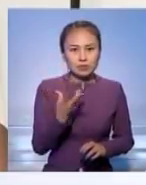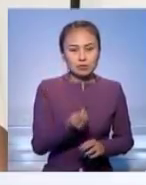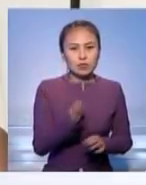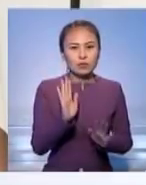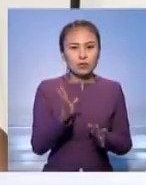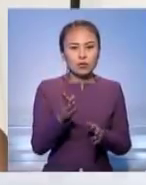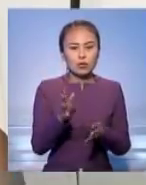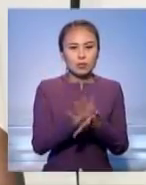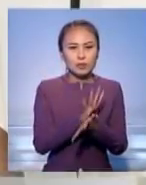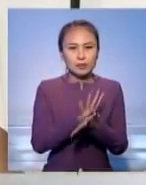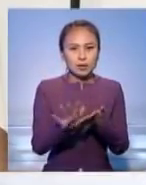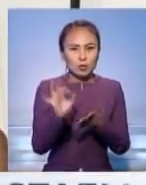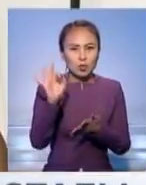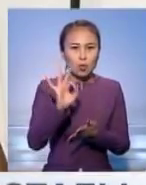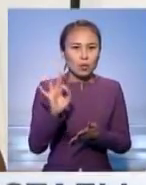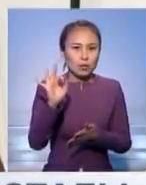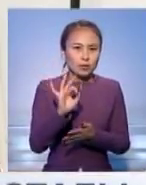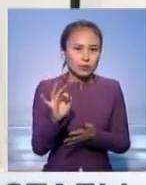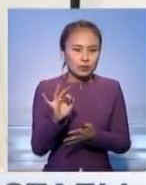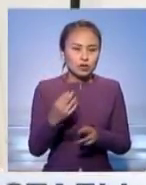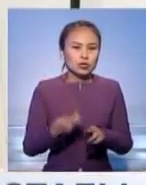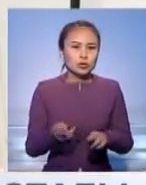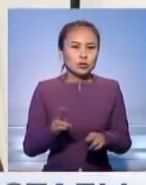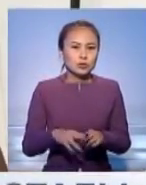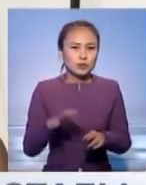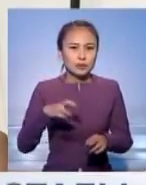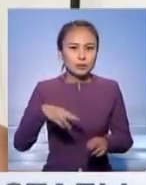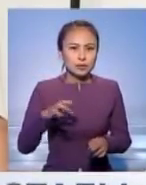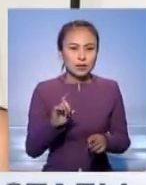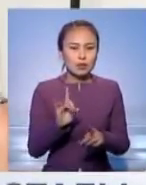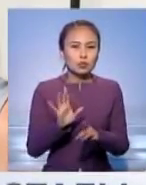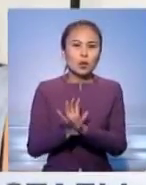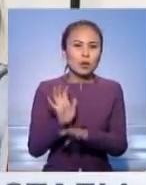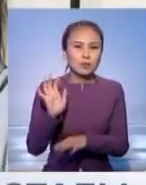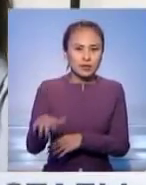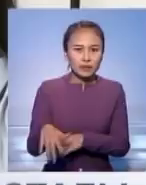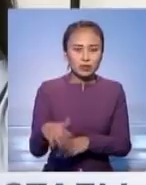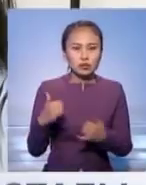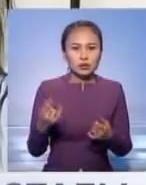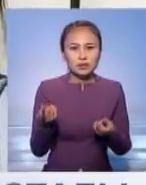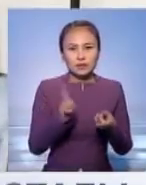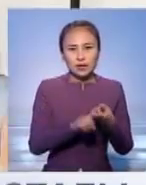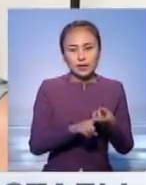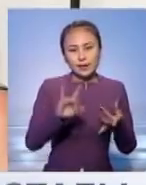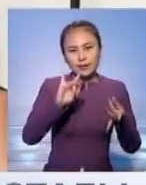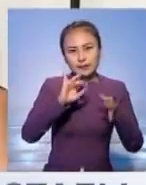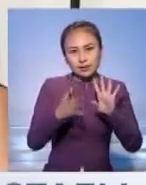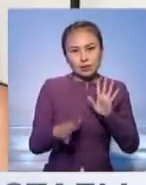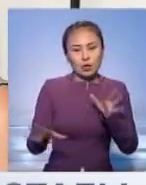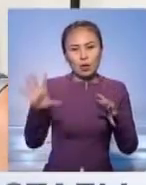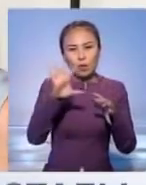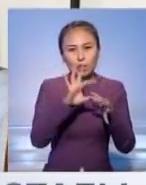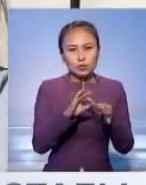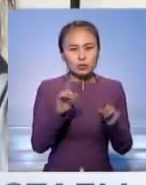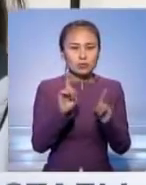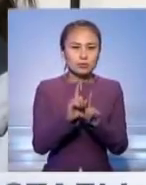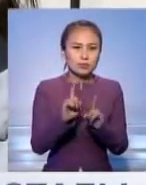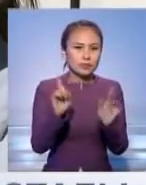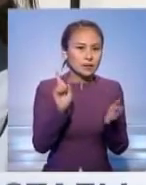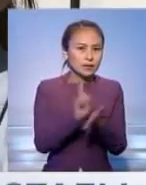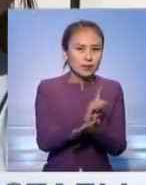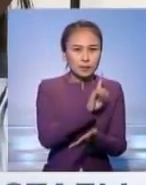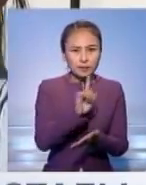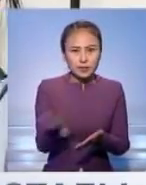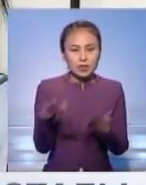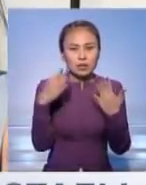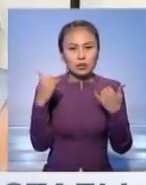құны төленбейді, яғни 0 теңге болып табылады SMS жіберу. Оған деген интернет желісін қолданудың еш қажеті жоқ, тек